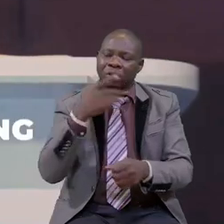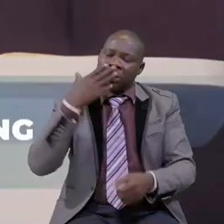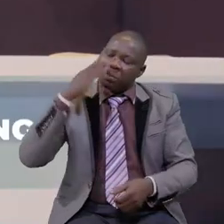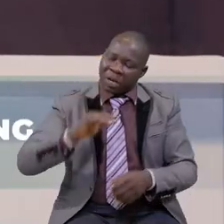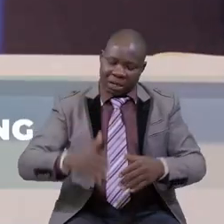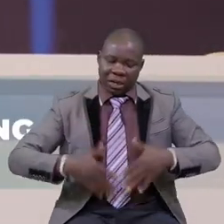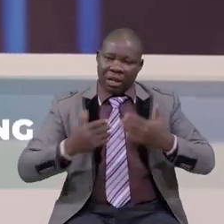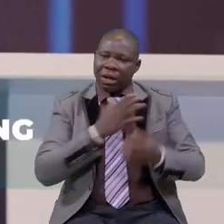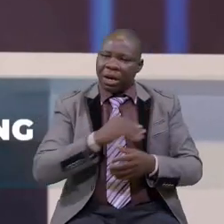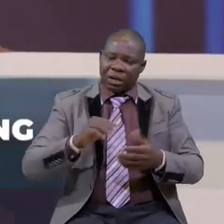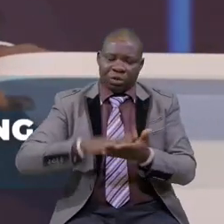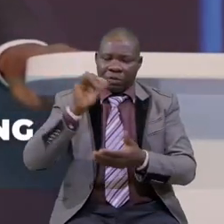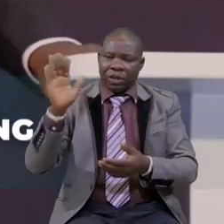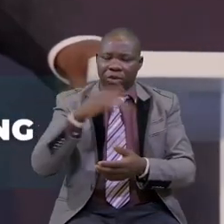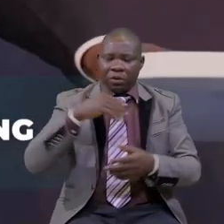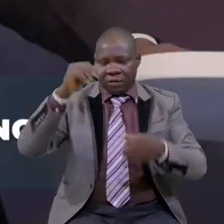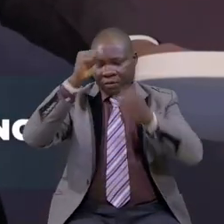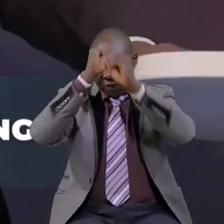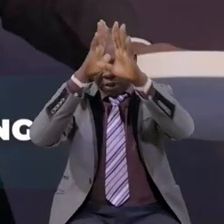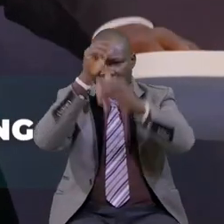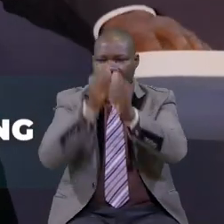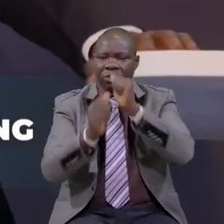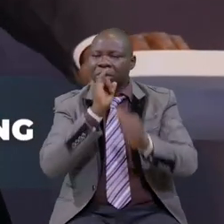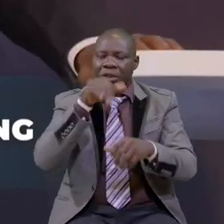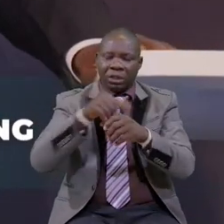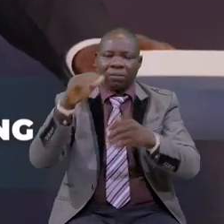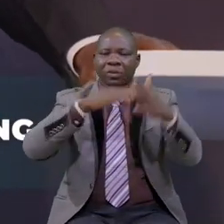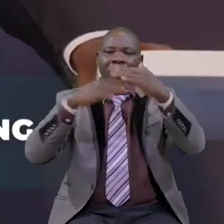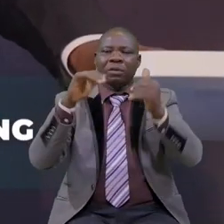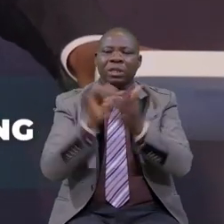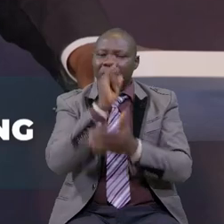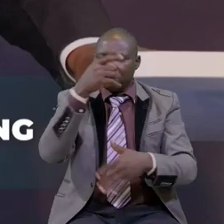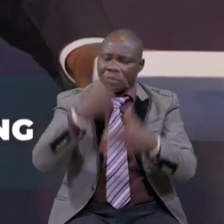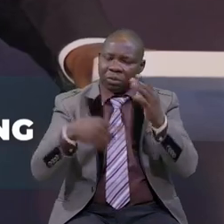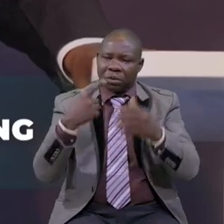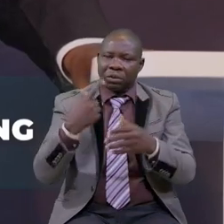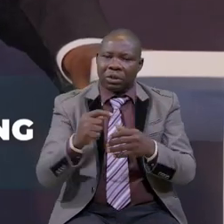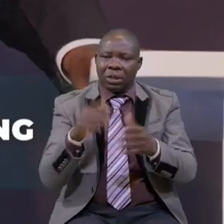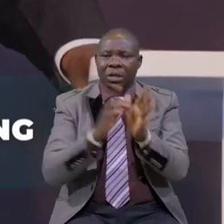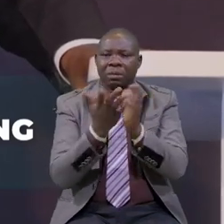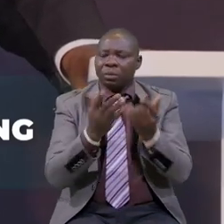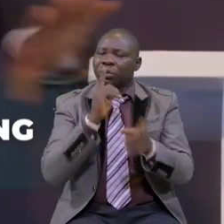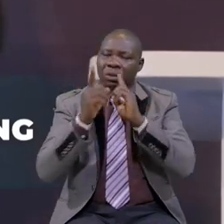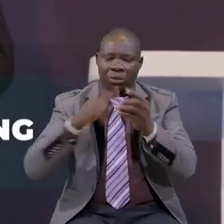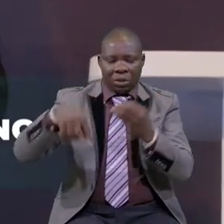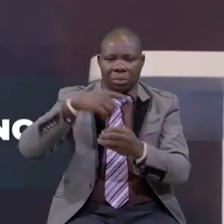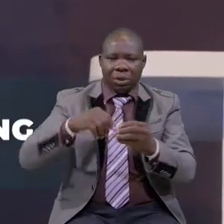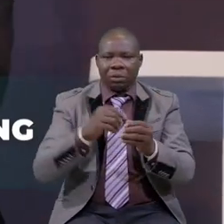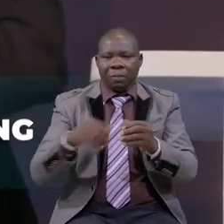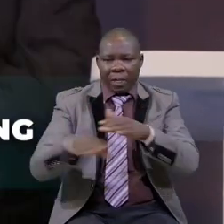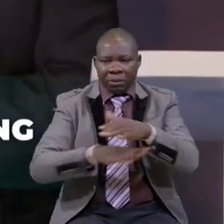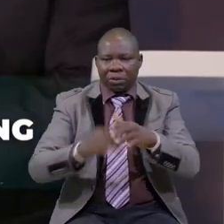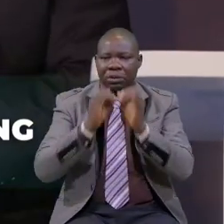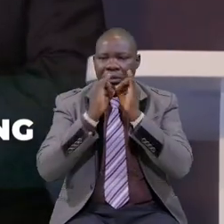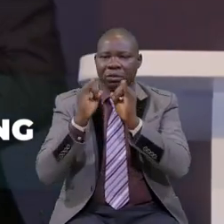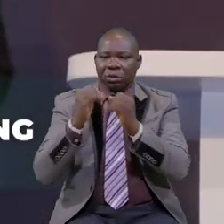vos bonnes œuvres et qu'ils glorifient votre Père qui est dans les cieux. C'est ce que la Bible dit. Instruction de base avant de